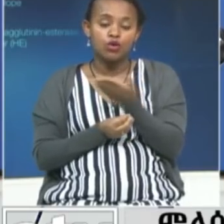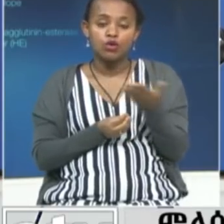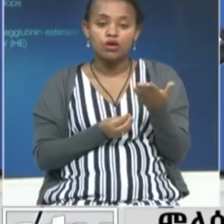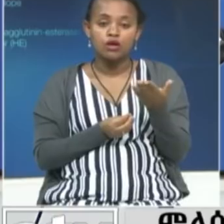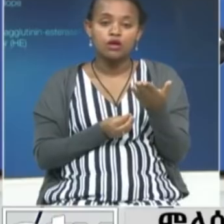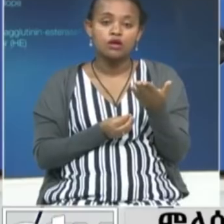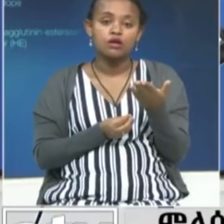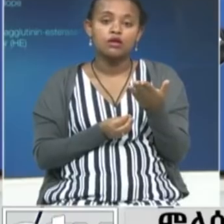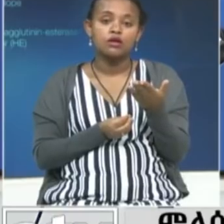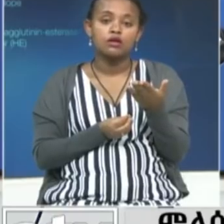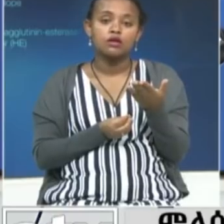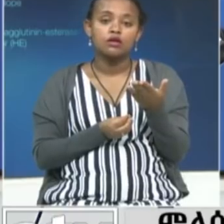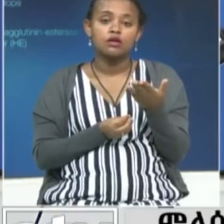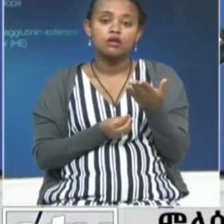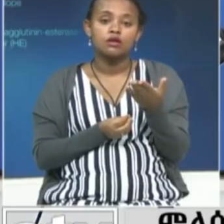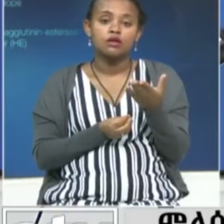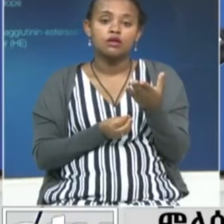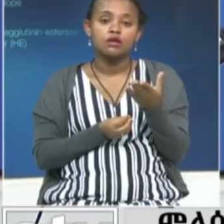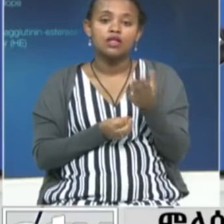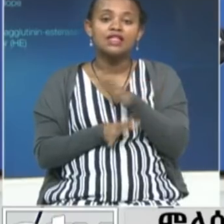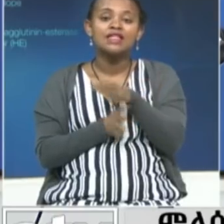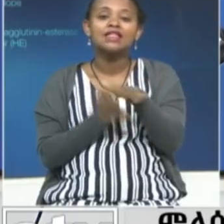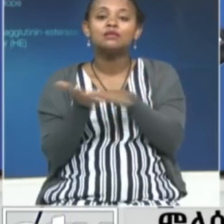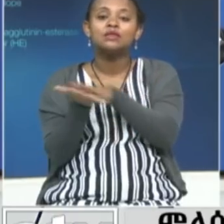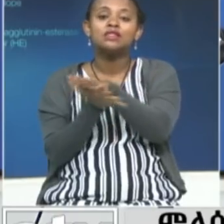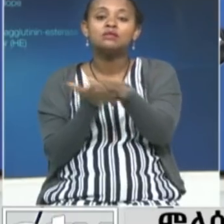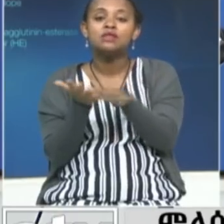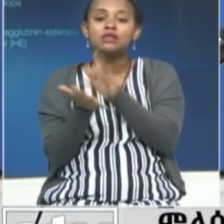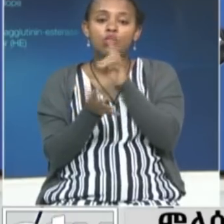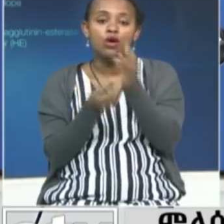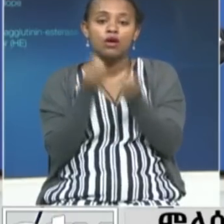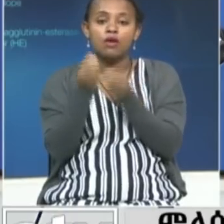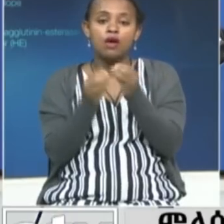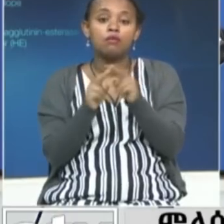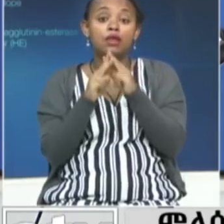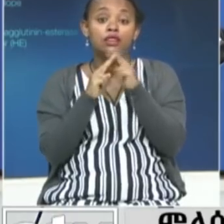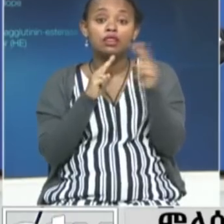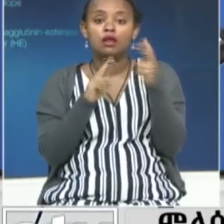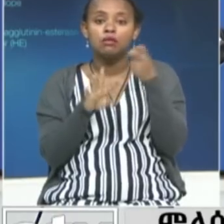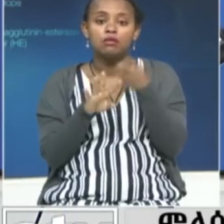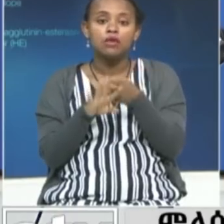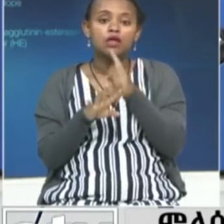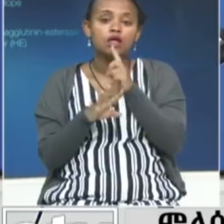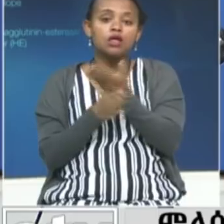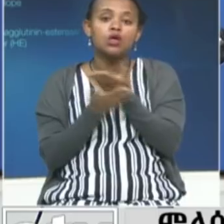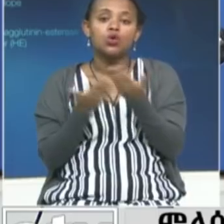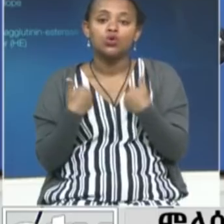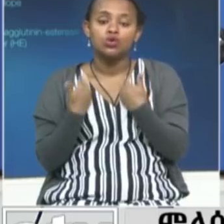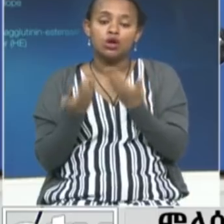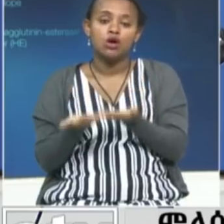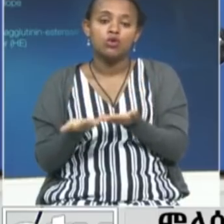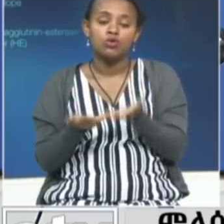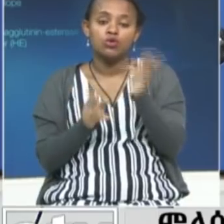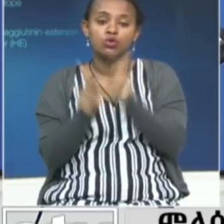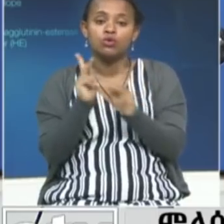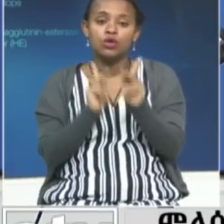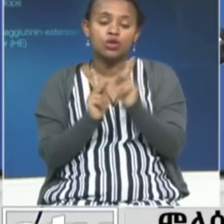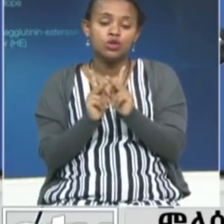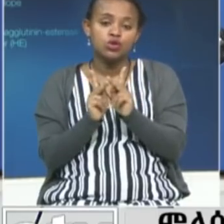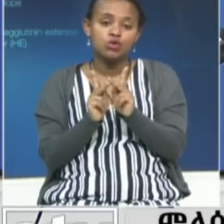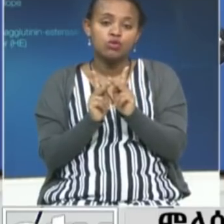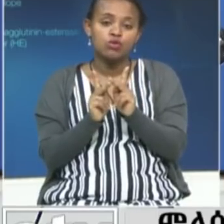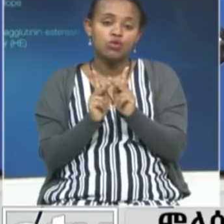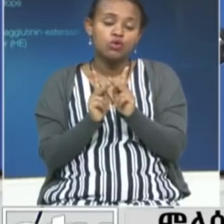ለአንገት እየተረማመሰ ነው እንግዲህ የሚታየው እነዚህ በጣም የሚከብዱ ነገሮች አሉ ህብረተሰቡ ሁሉም